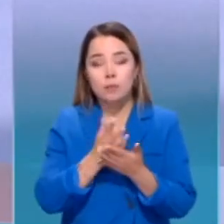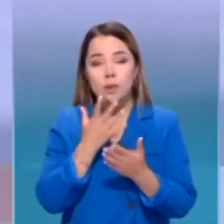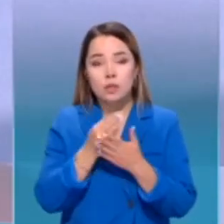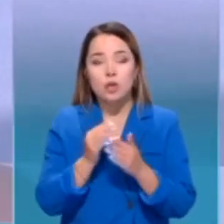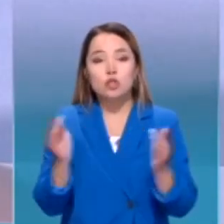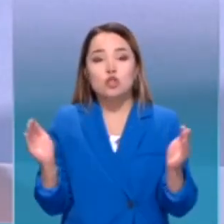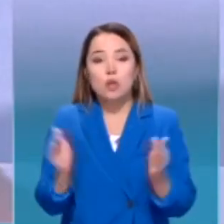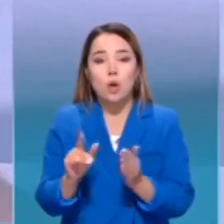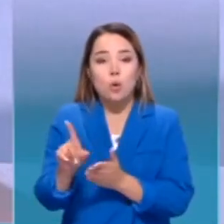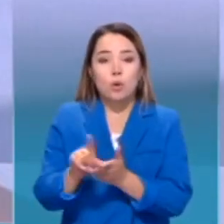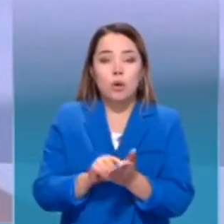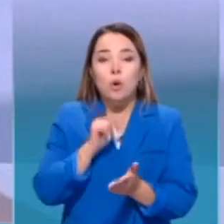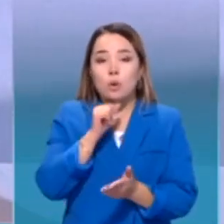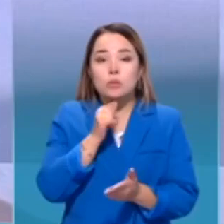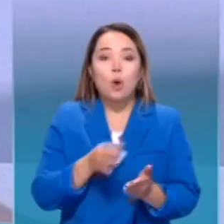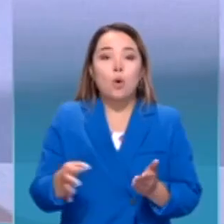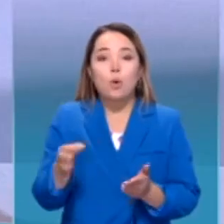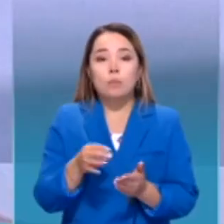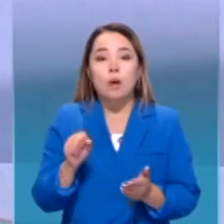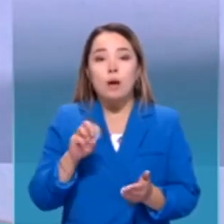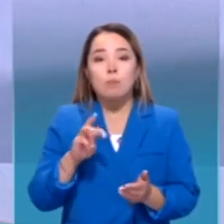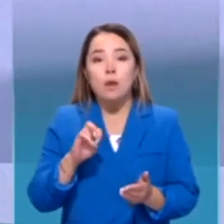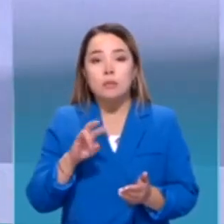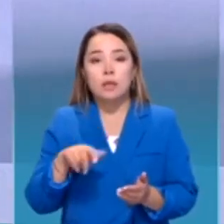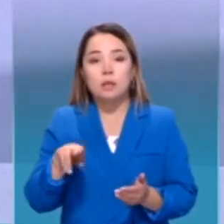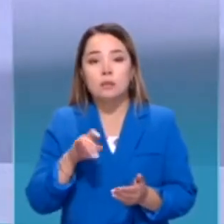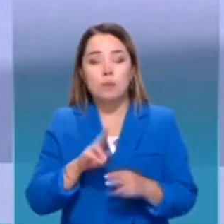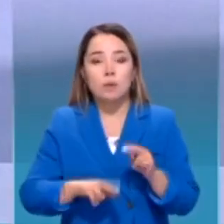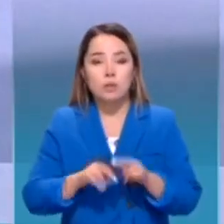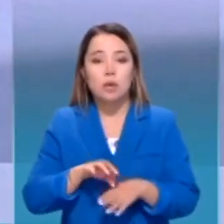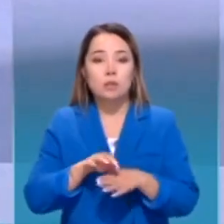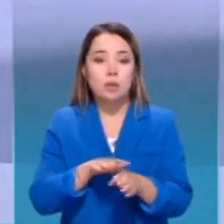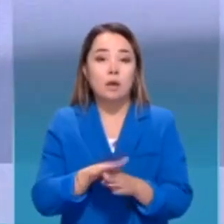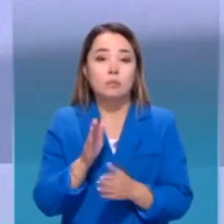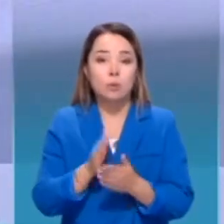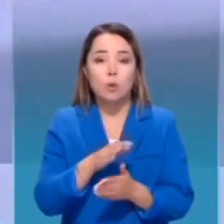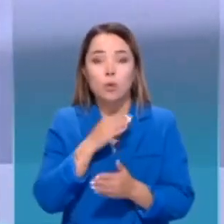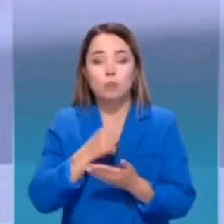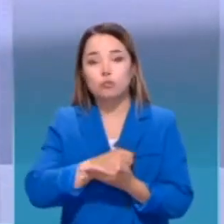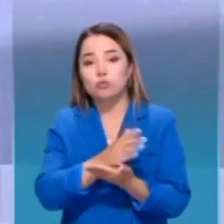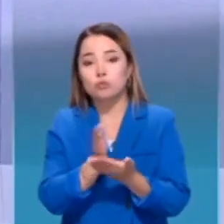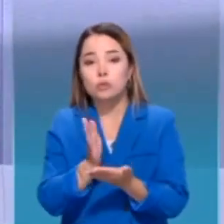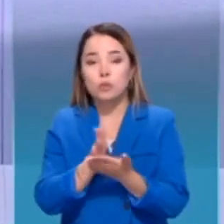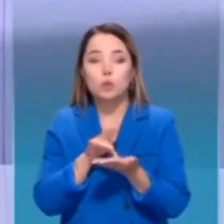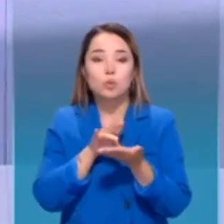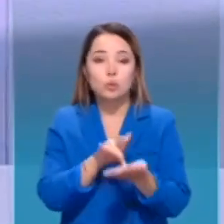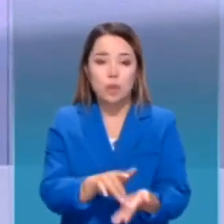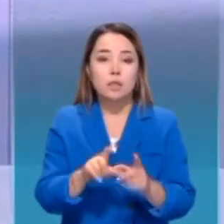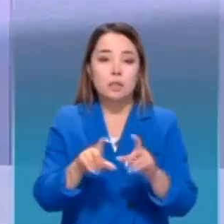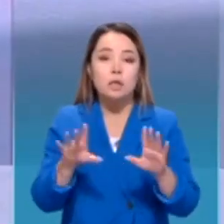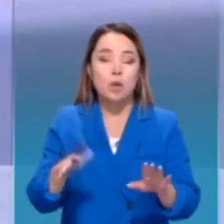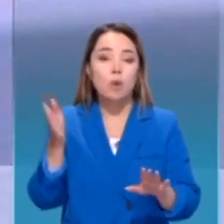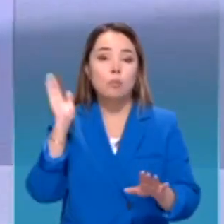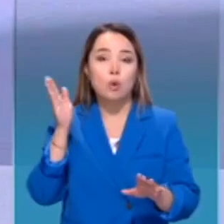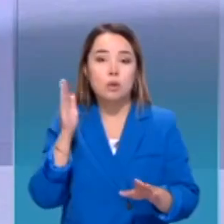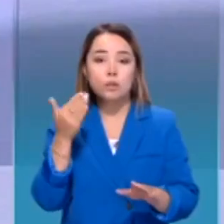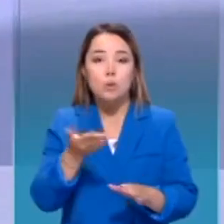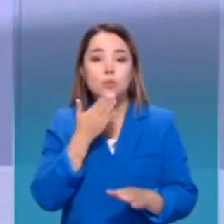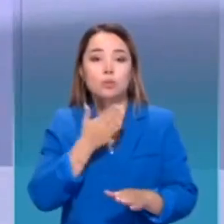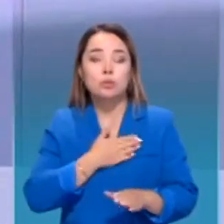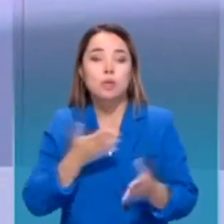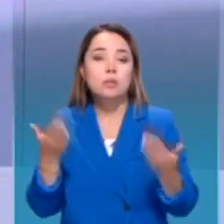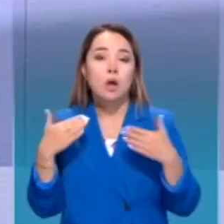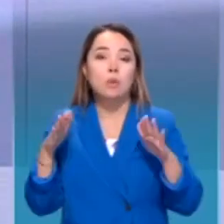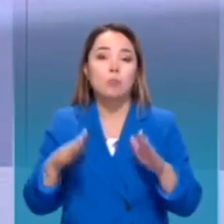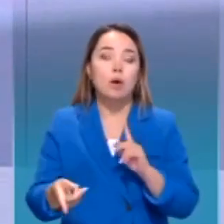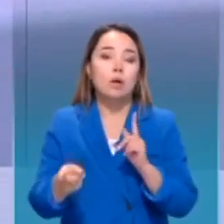кішірейтілген көшірмелері Қостанай облысы Амангелді ауданында салынып жатыр. Көп функционалды туристік кешен болашақта көпшіліктің сүйікті